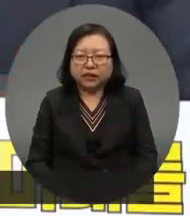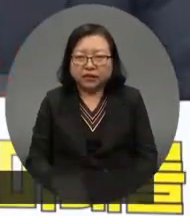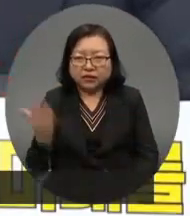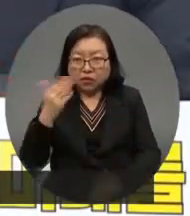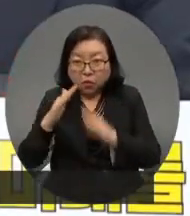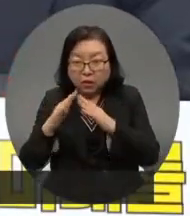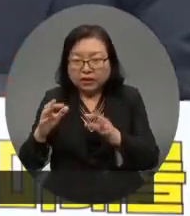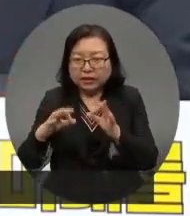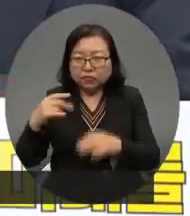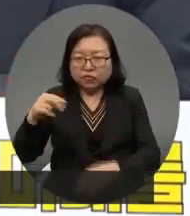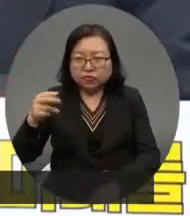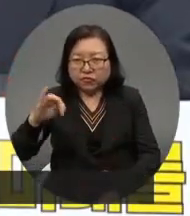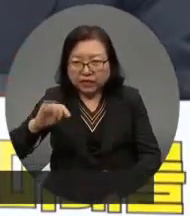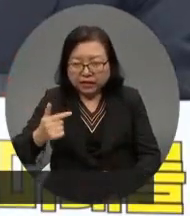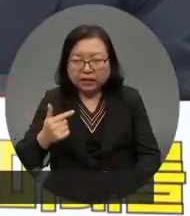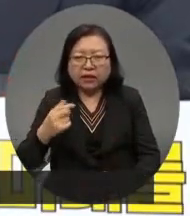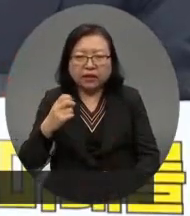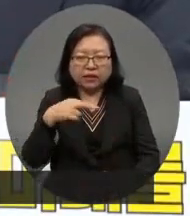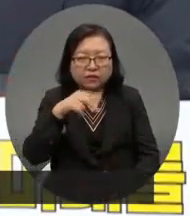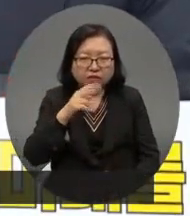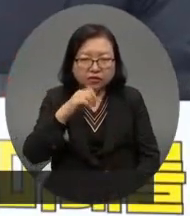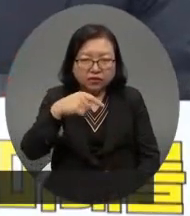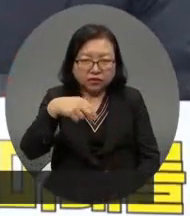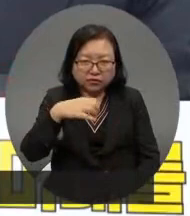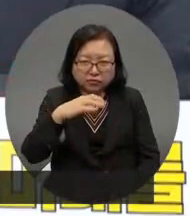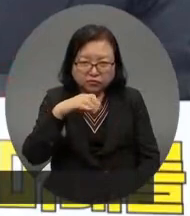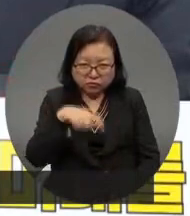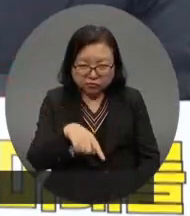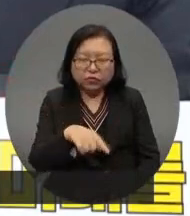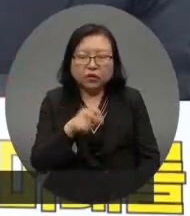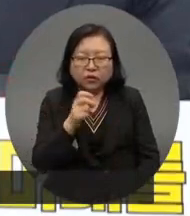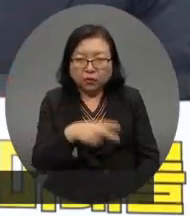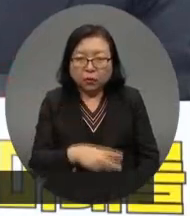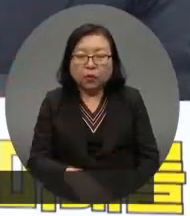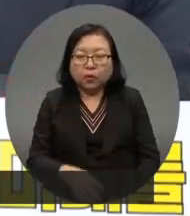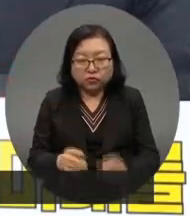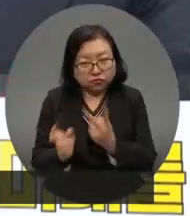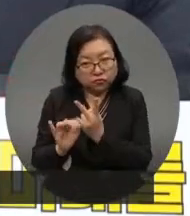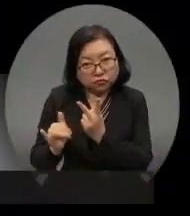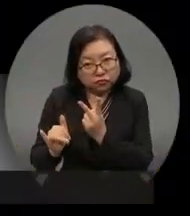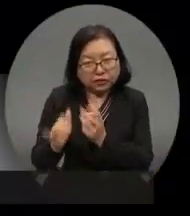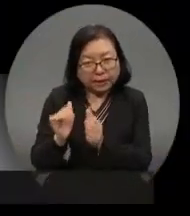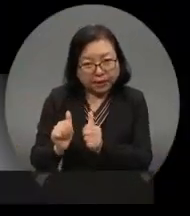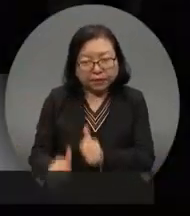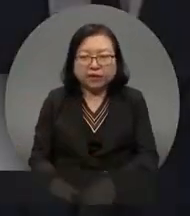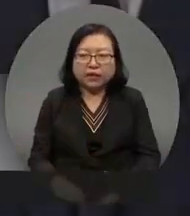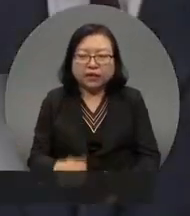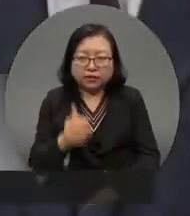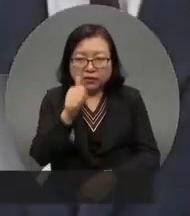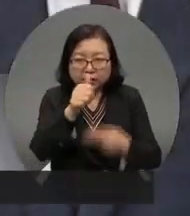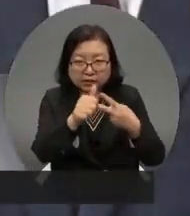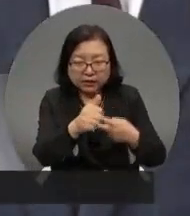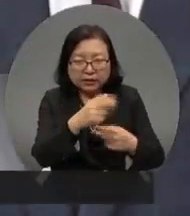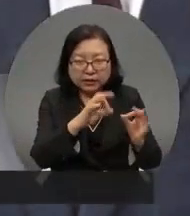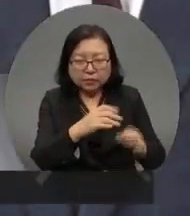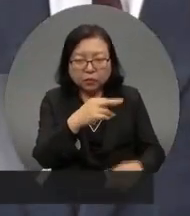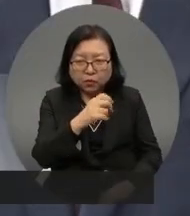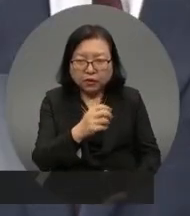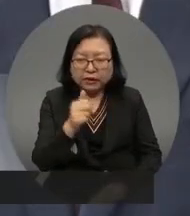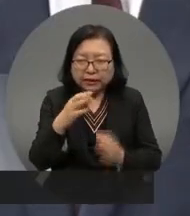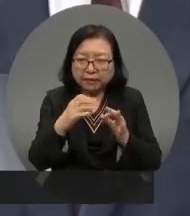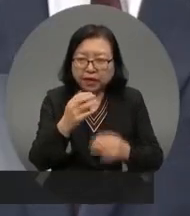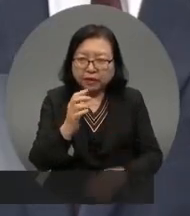청원은 김수민 전 의원과 서승우 전 대통령실 비서관 2인 경선으로, 청주 흥덕은 김동원,